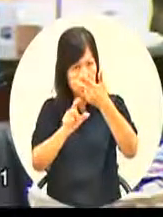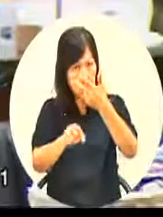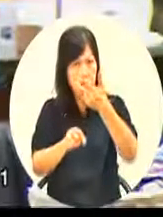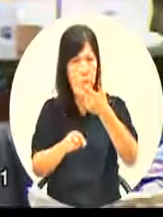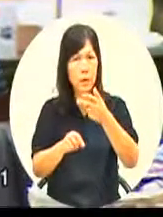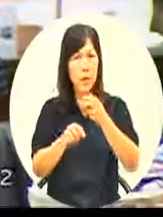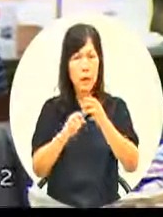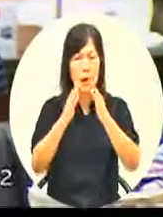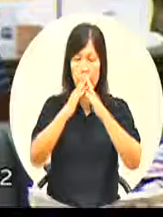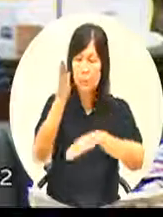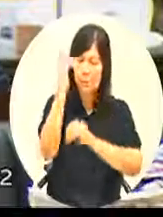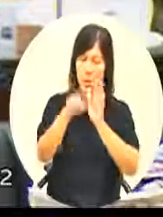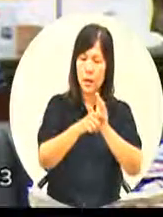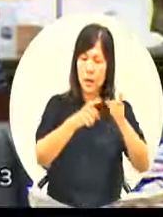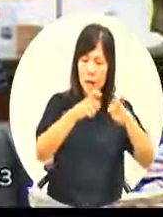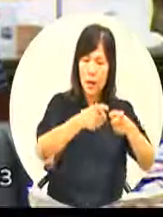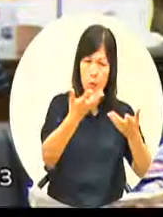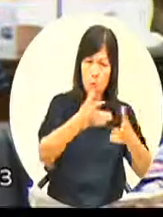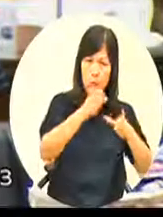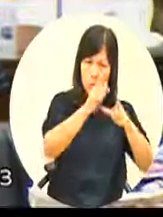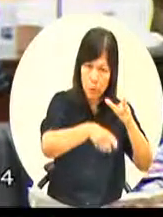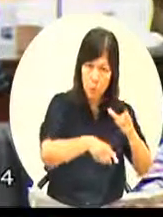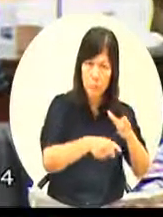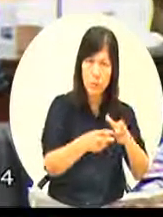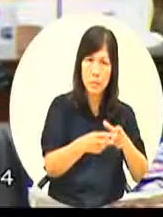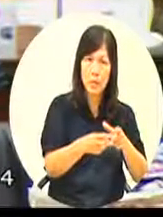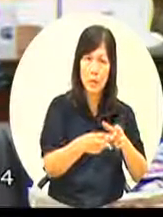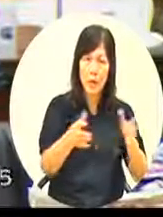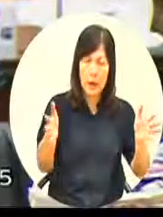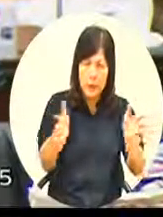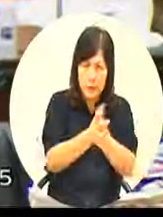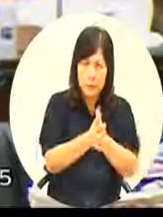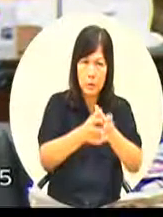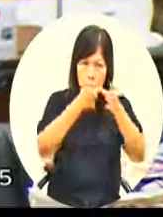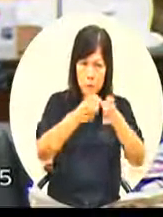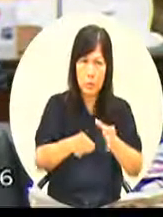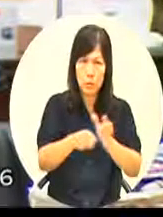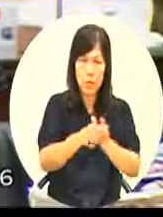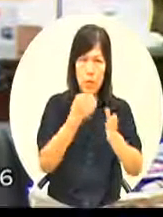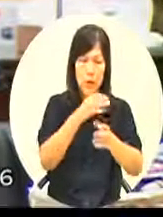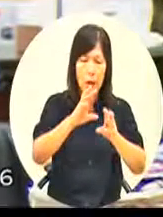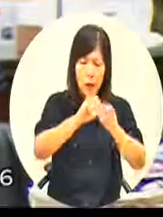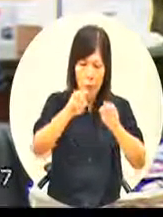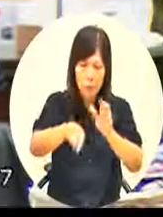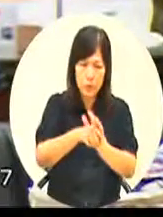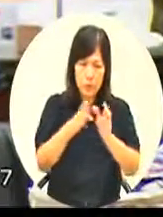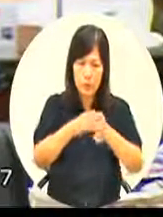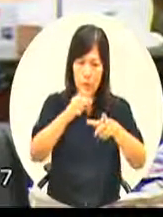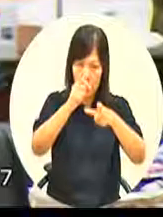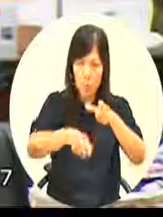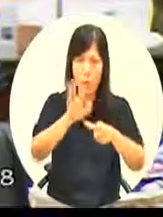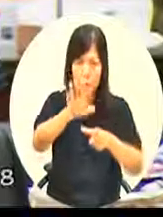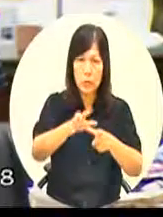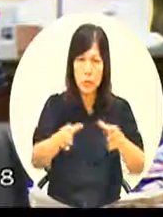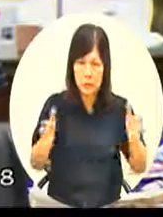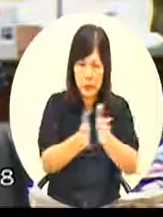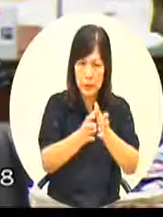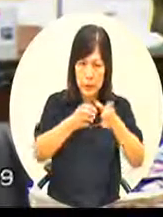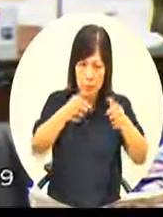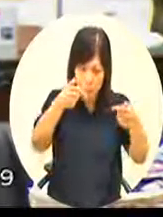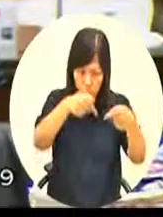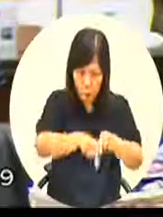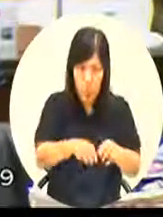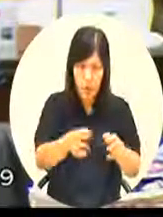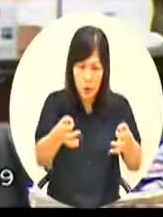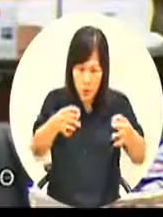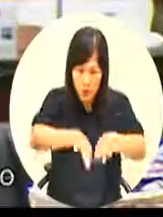市政府跟港务公司，我们有共组一个高雄港土地开发股份有限公司。好，我想